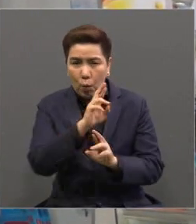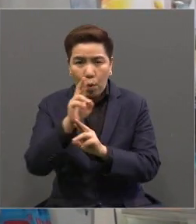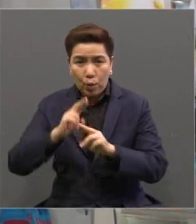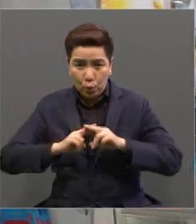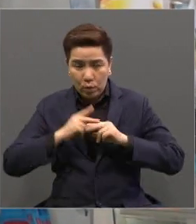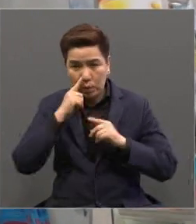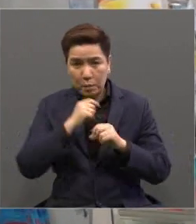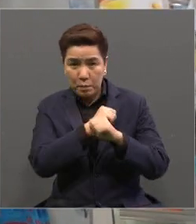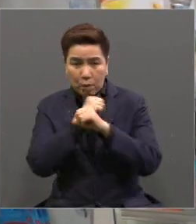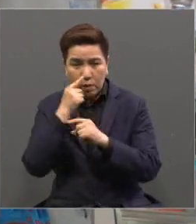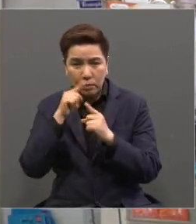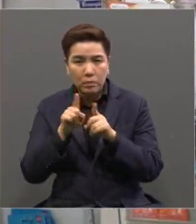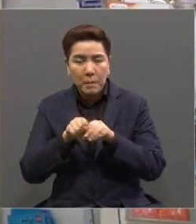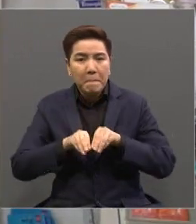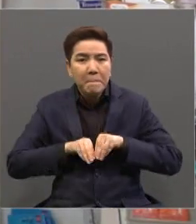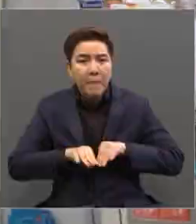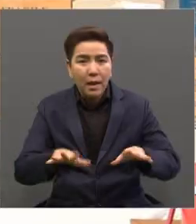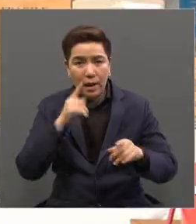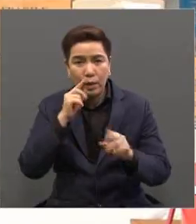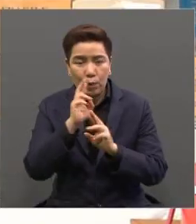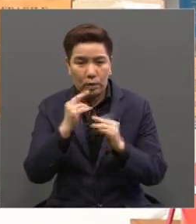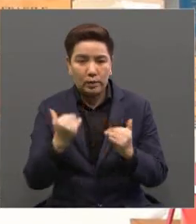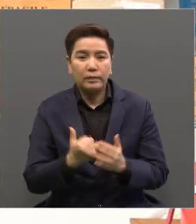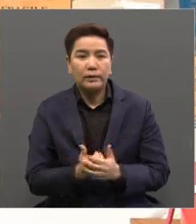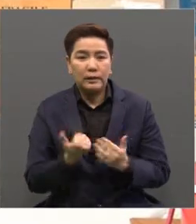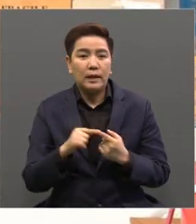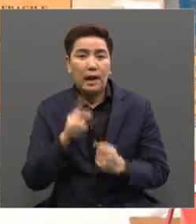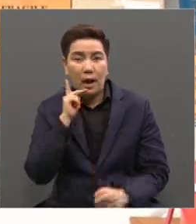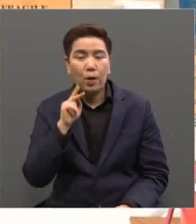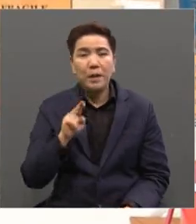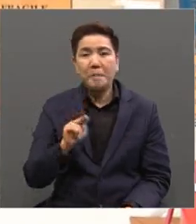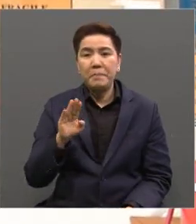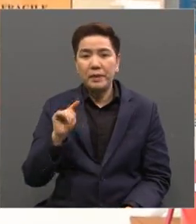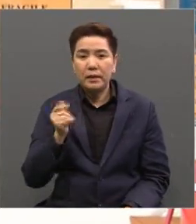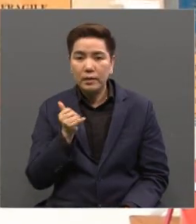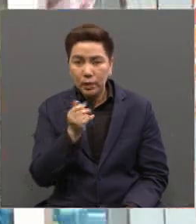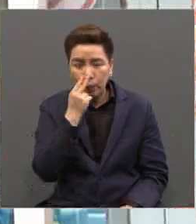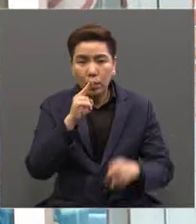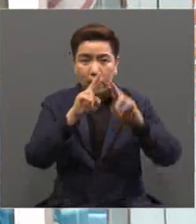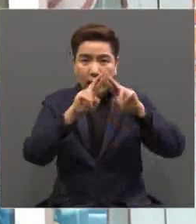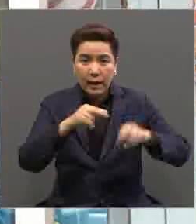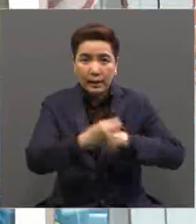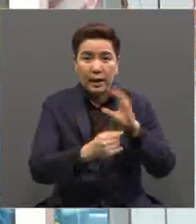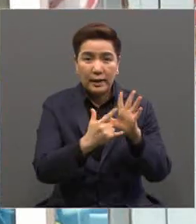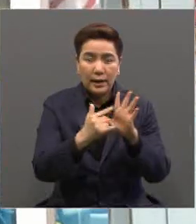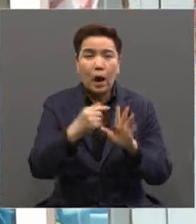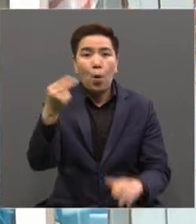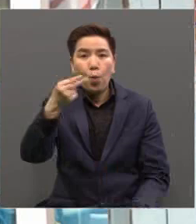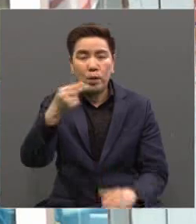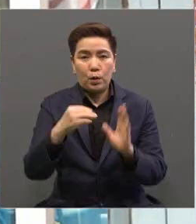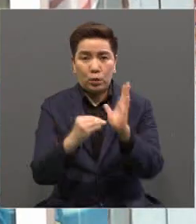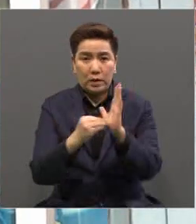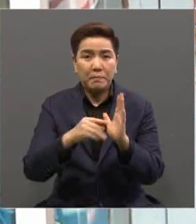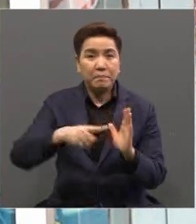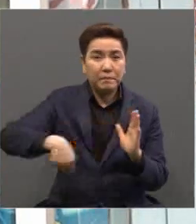ป้องกันการแพร่กระจายทีมข่าว NBTได้ลงพื้นที่ไปสำรวจร้านขายยาแถวๆห้วยขวางในกรุงเทพฯ